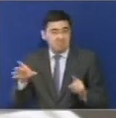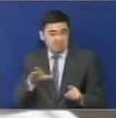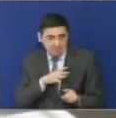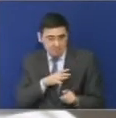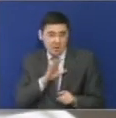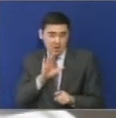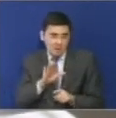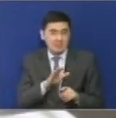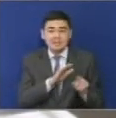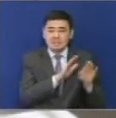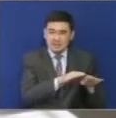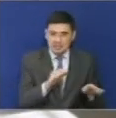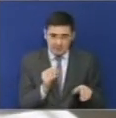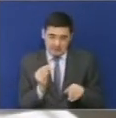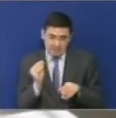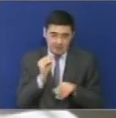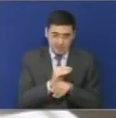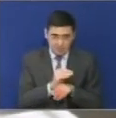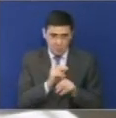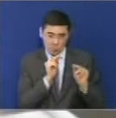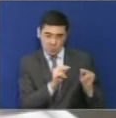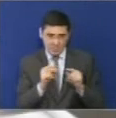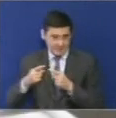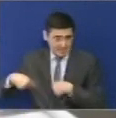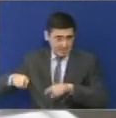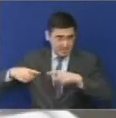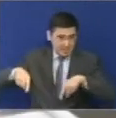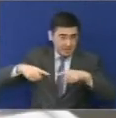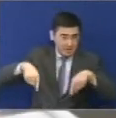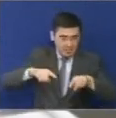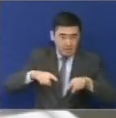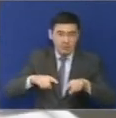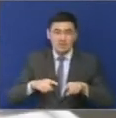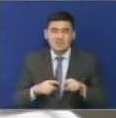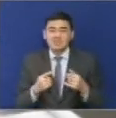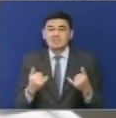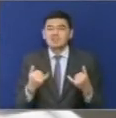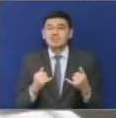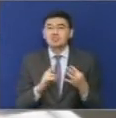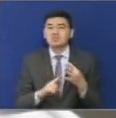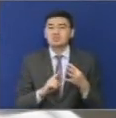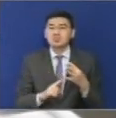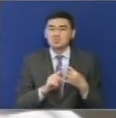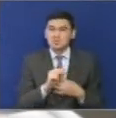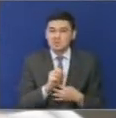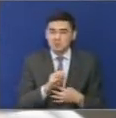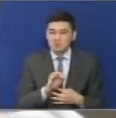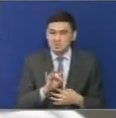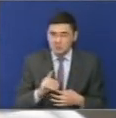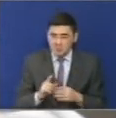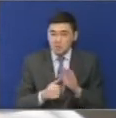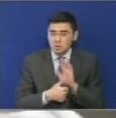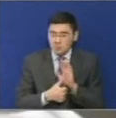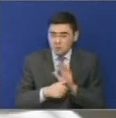оқушыларға қосымша білім беретін білім ошақтары 4.90-ды 6 сәуірде